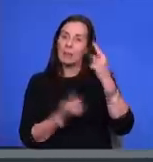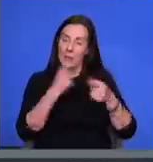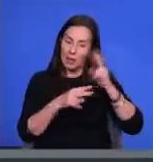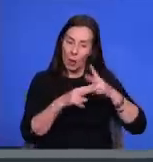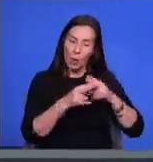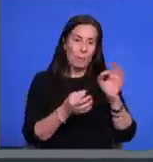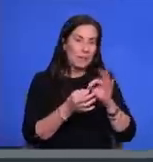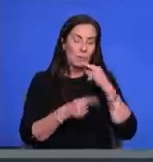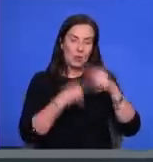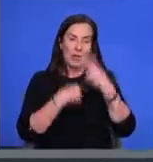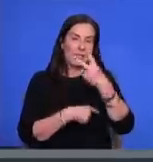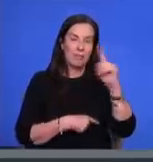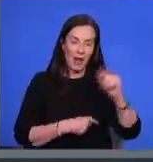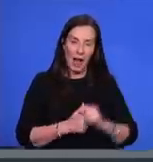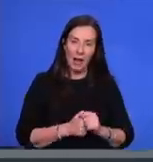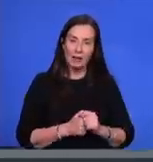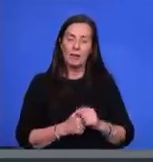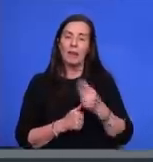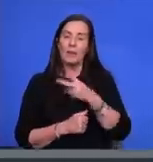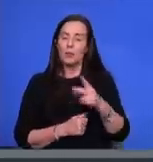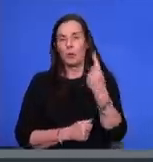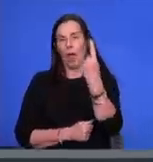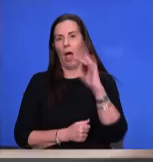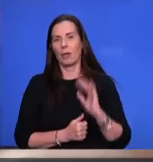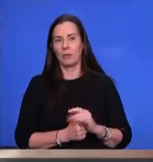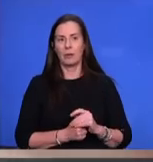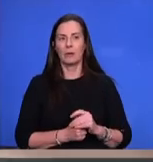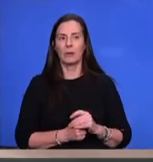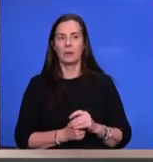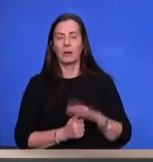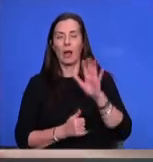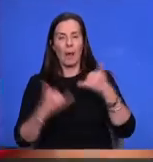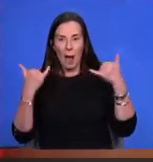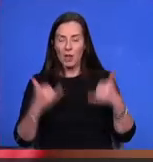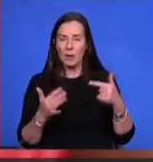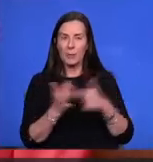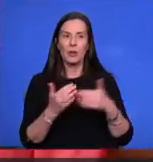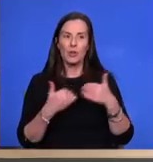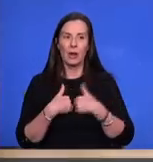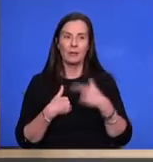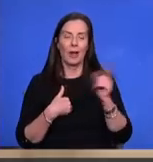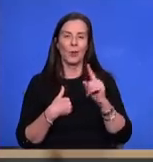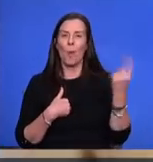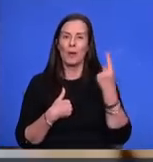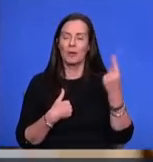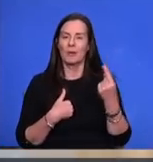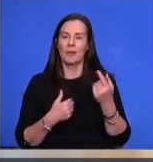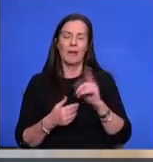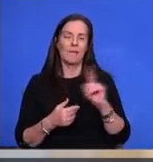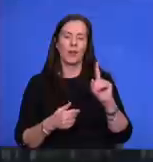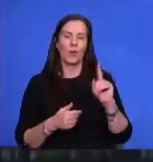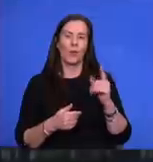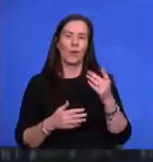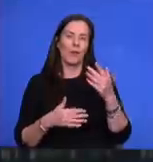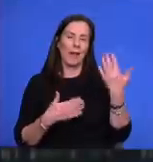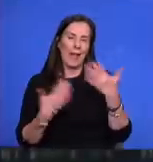בלבד ב-2021 ומקרה תמותה אחד. זה הגיוני שגם השנה, בגלל שאנחנו כבר לא בבידוד ולא בנהלי קורונה,